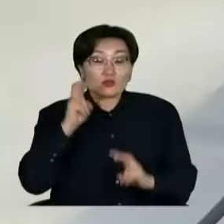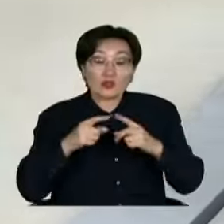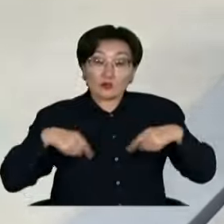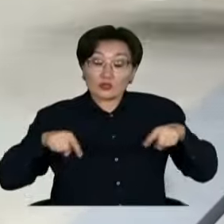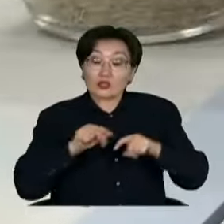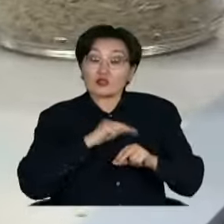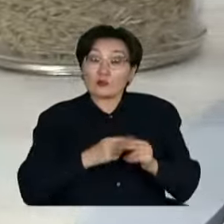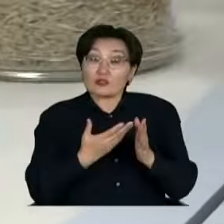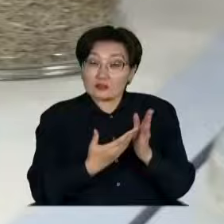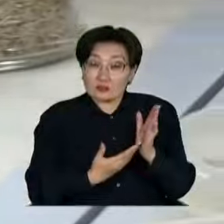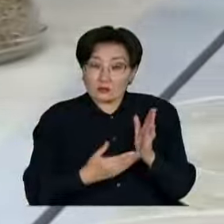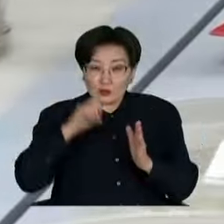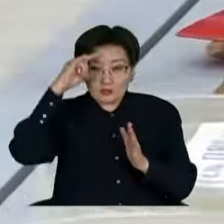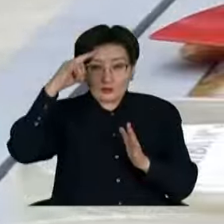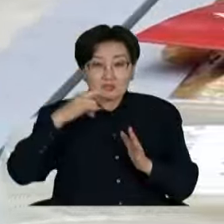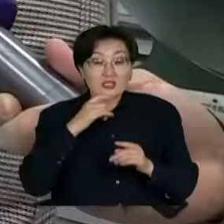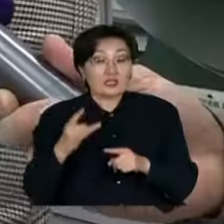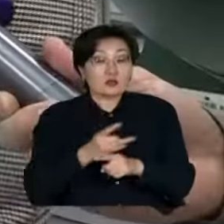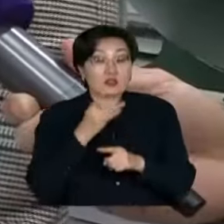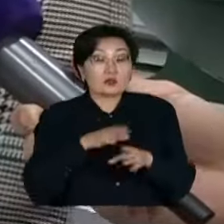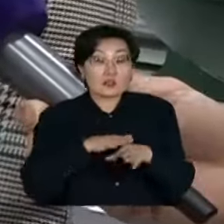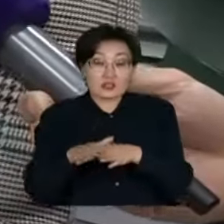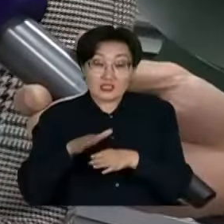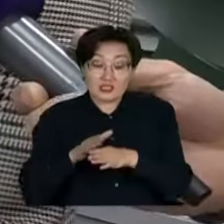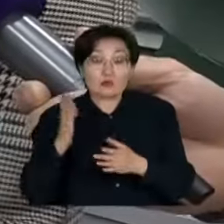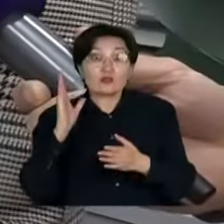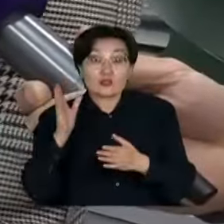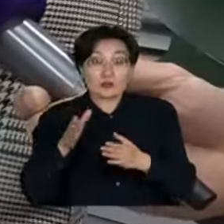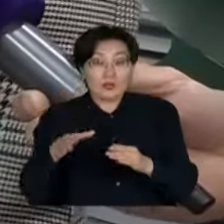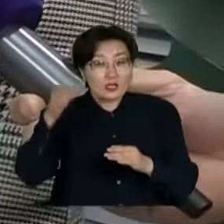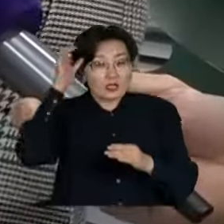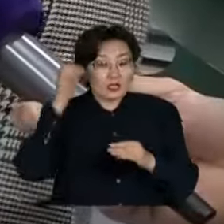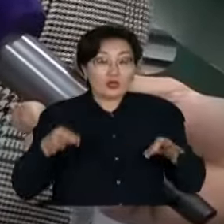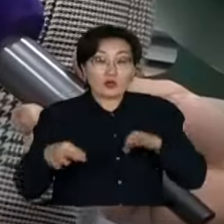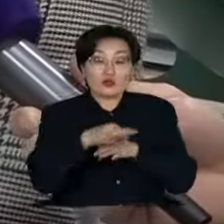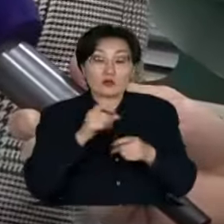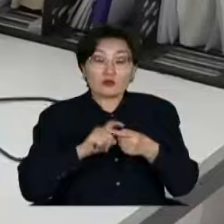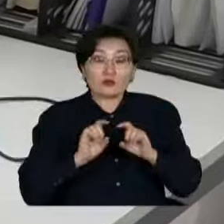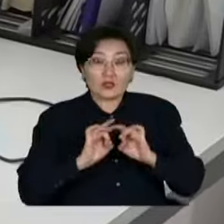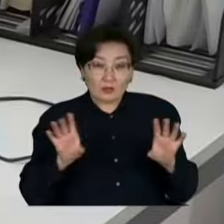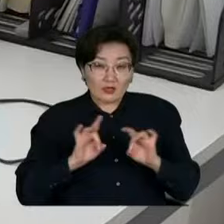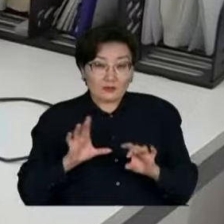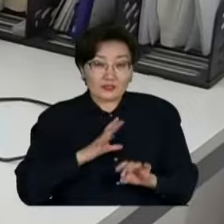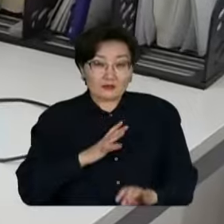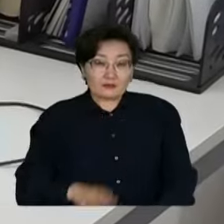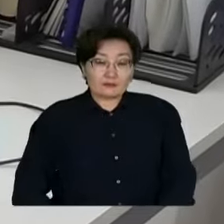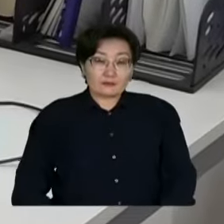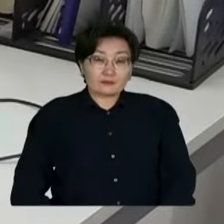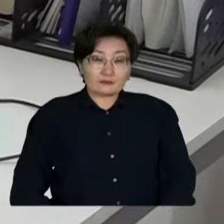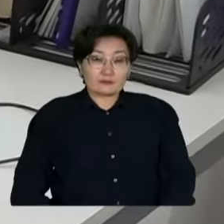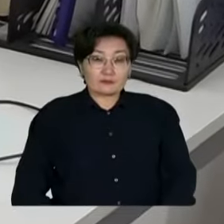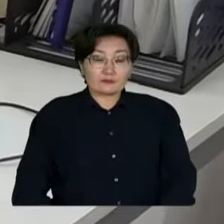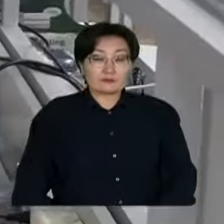жұмысын көрсетті. Онда Қазақстанда алғаш рет жүзеге асқалы отырған ғылыми жоба жайлы баяндалды. Гүлмарал Изатқызы,